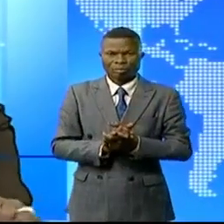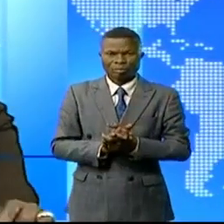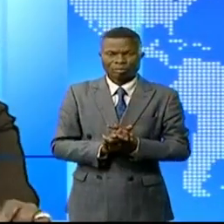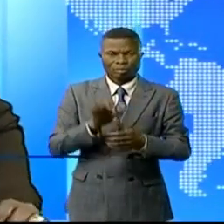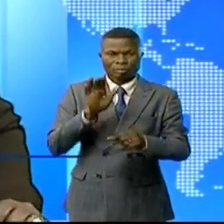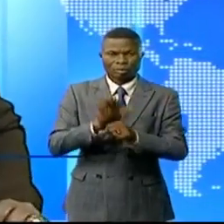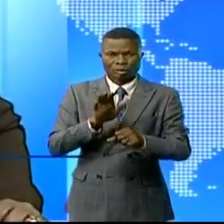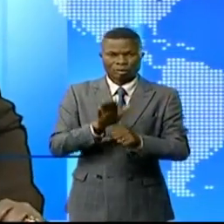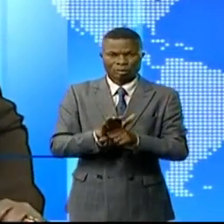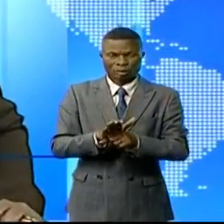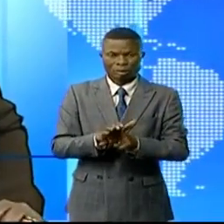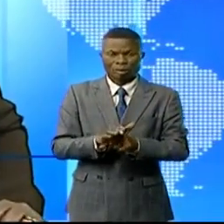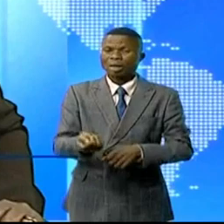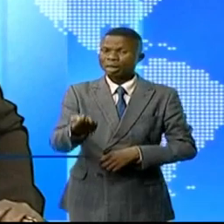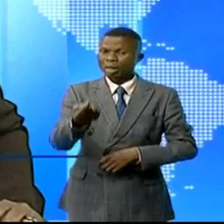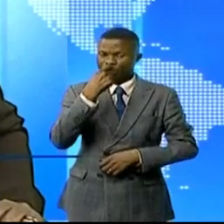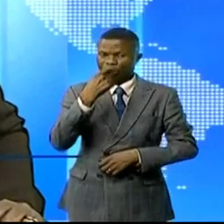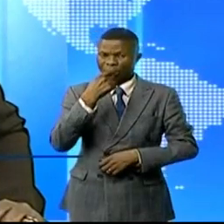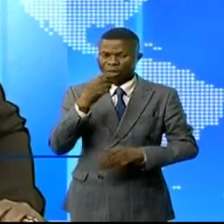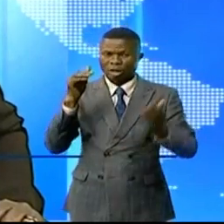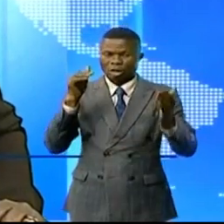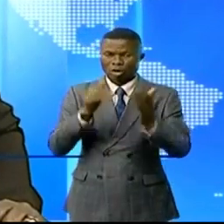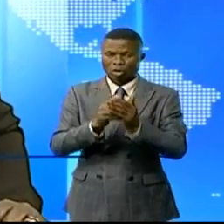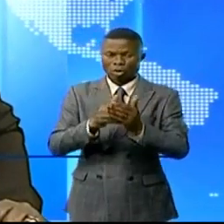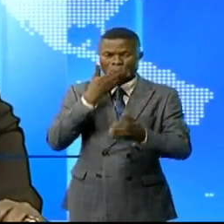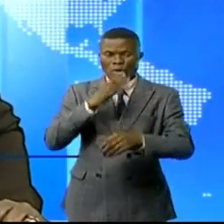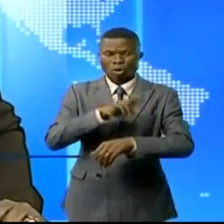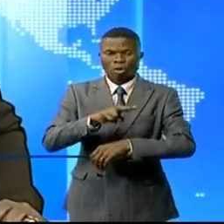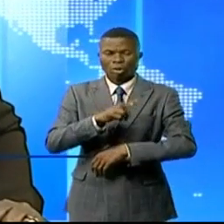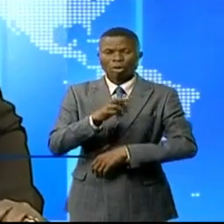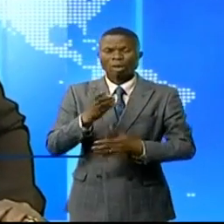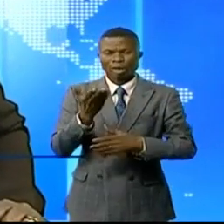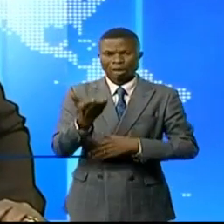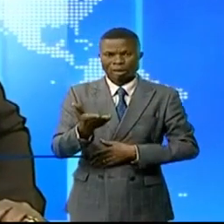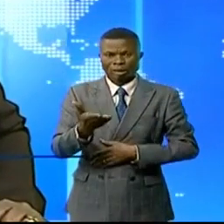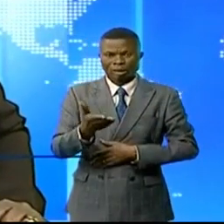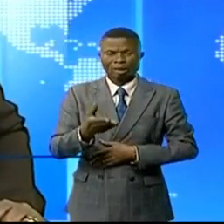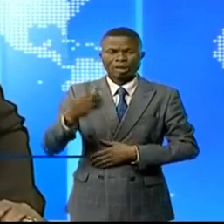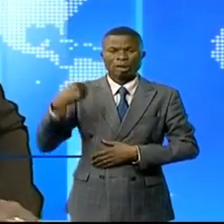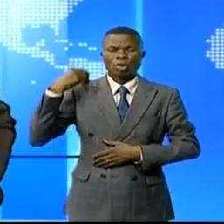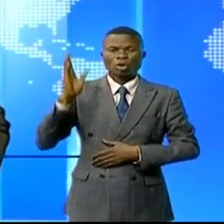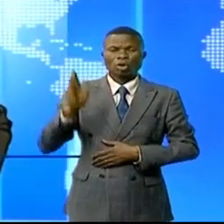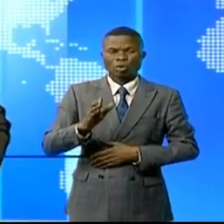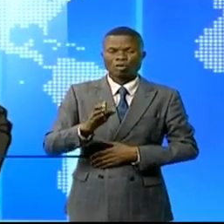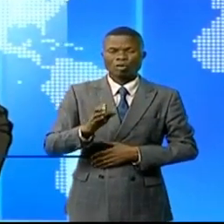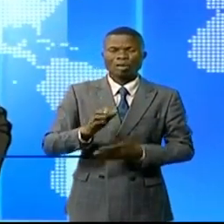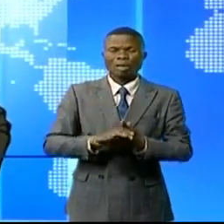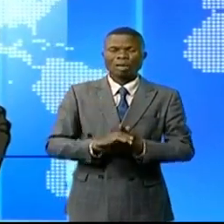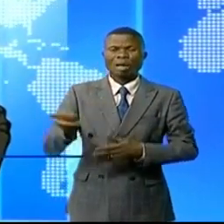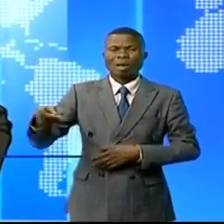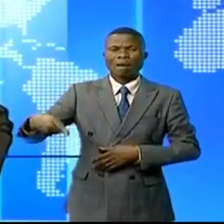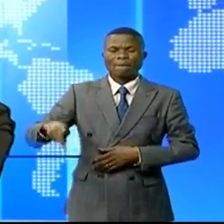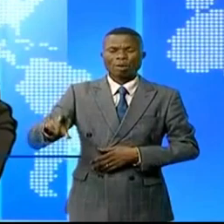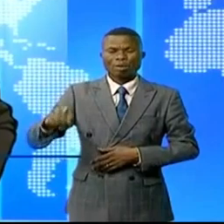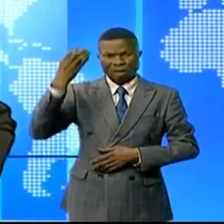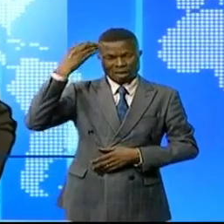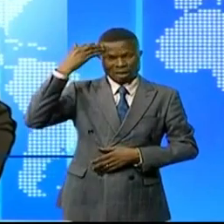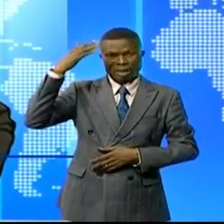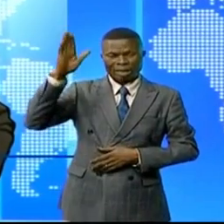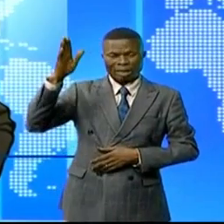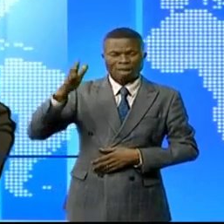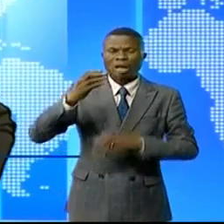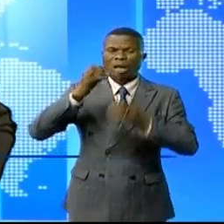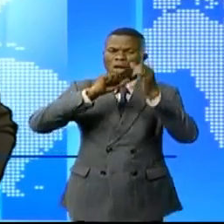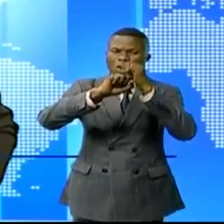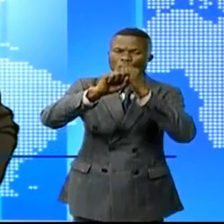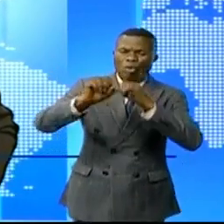différents variants de la pandémie de la COVID-19, le gouverneur honoraire de l'ex-province de l'Équateur, Jean-Claude Baïndé, a sensibilisé